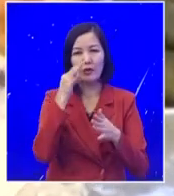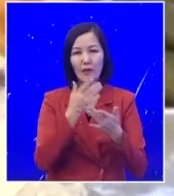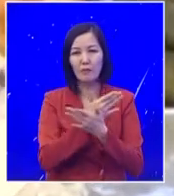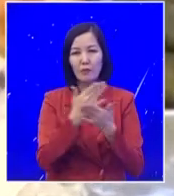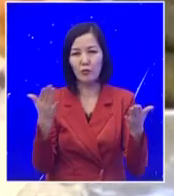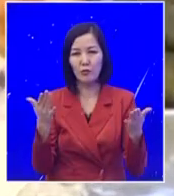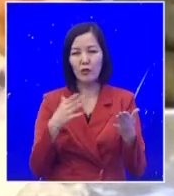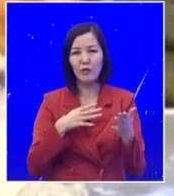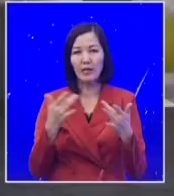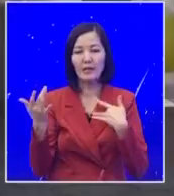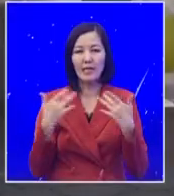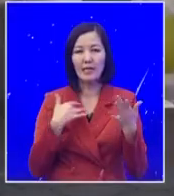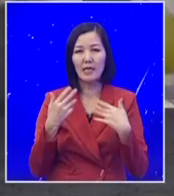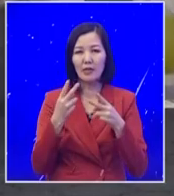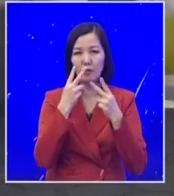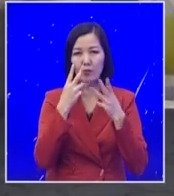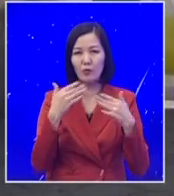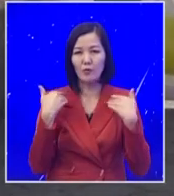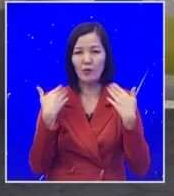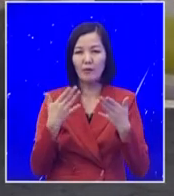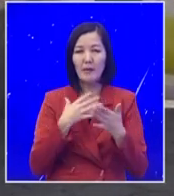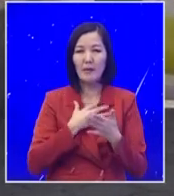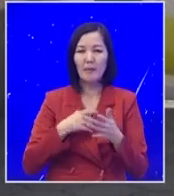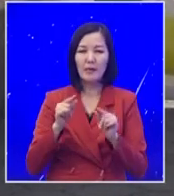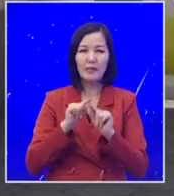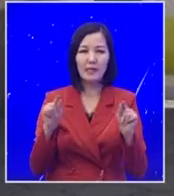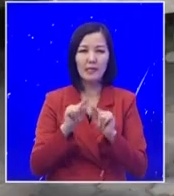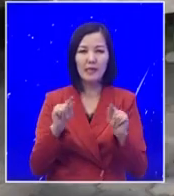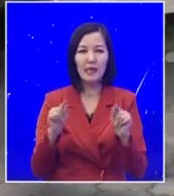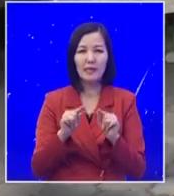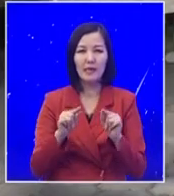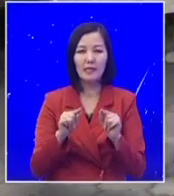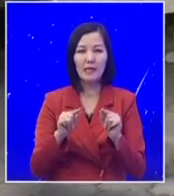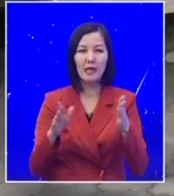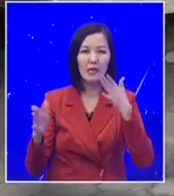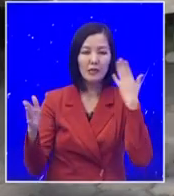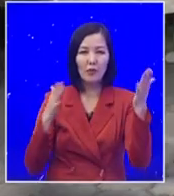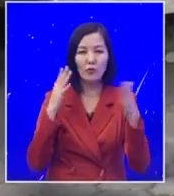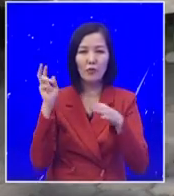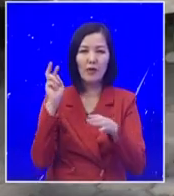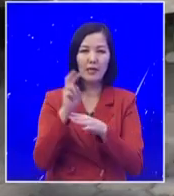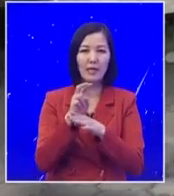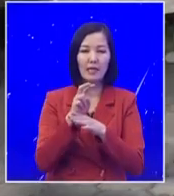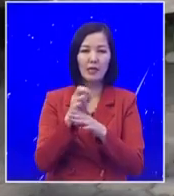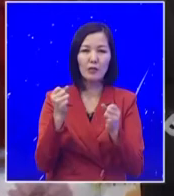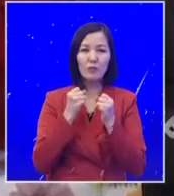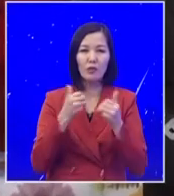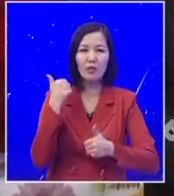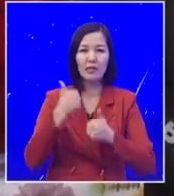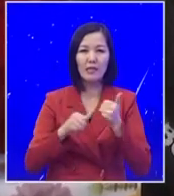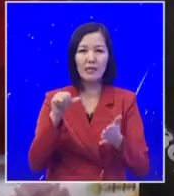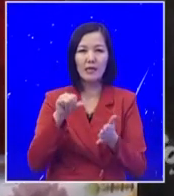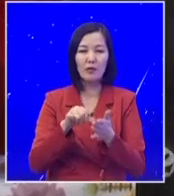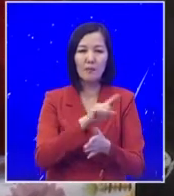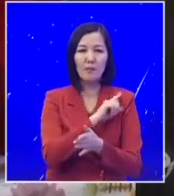шарада театрландырылған көрініс көрсетіліп, мерекенің мән маңызы насихатталды. Мұнымен қоса сауық думанға келгендер түрлі спорттық сайыстарға